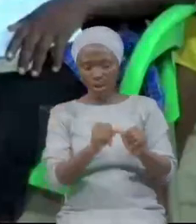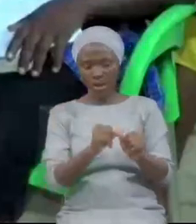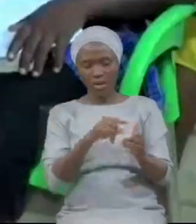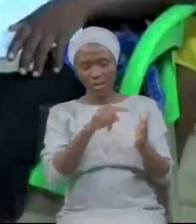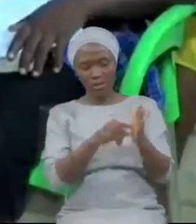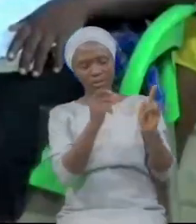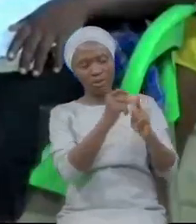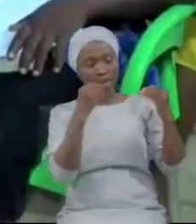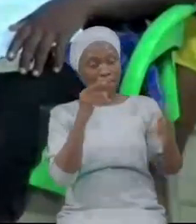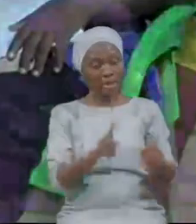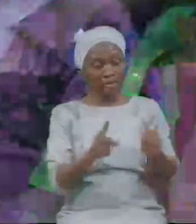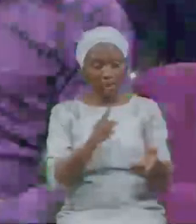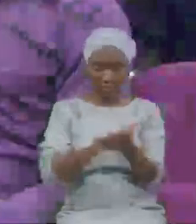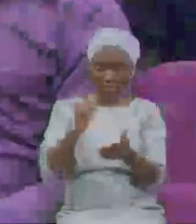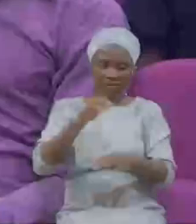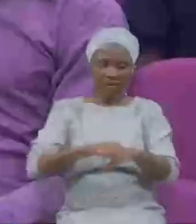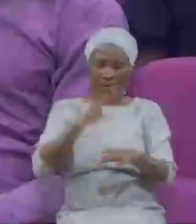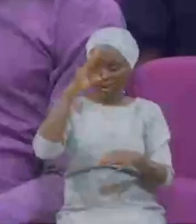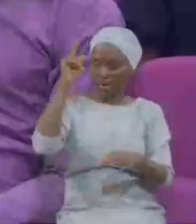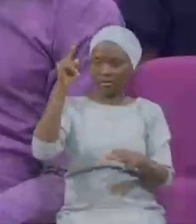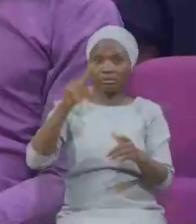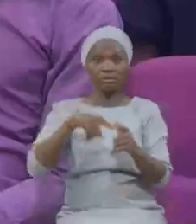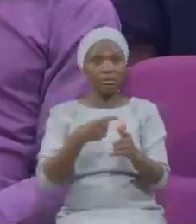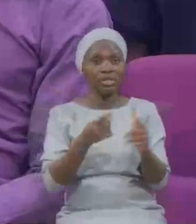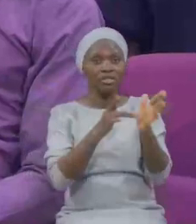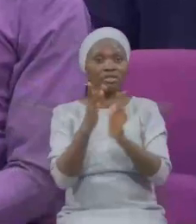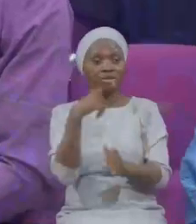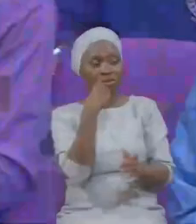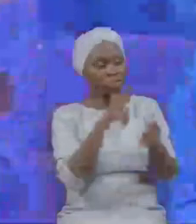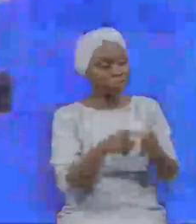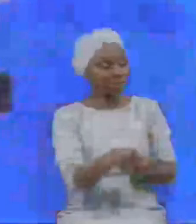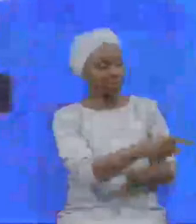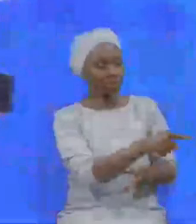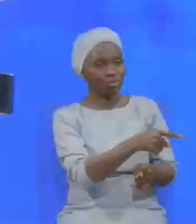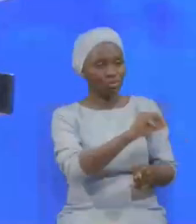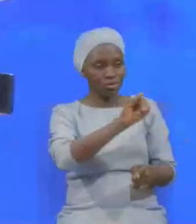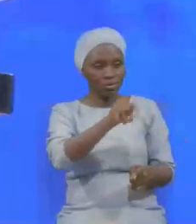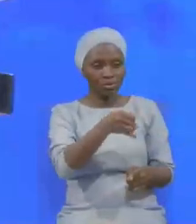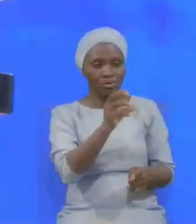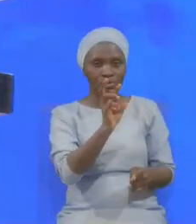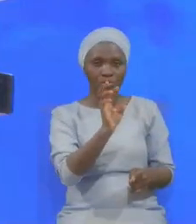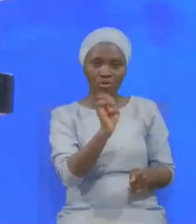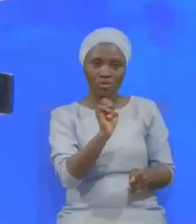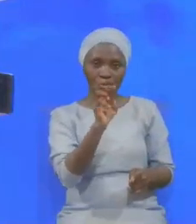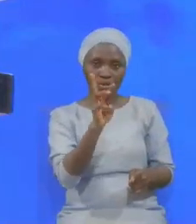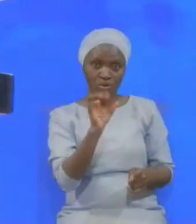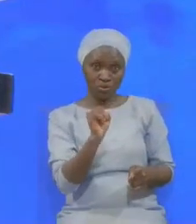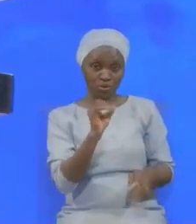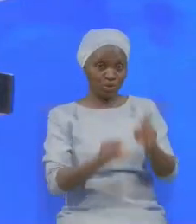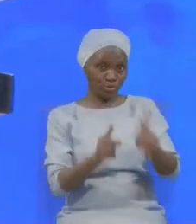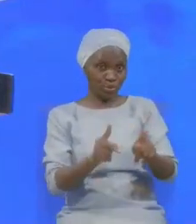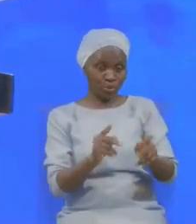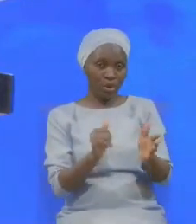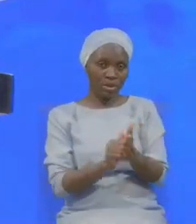crurent en lui. Et il dit aux Juifs qui avaient cru en lui, si vous demeurez dans